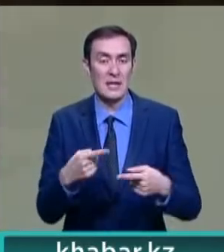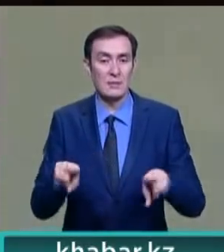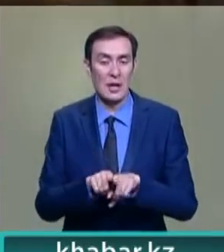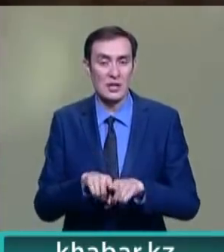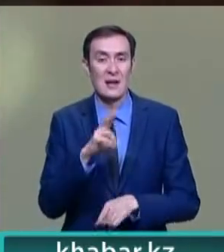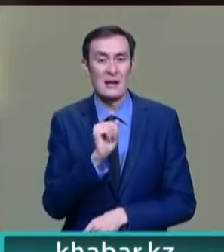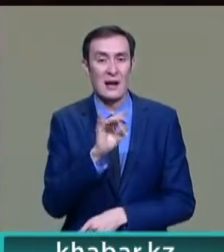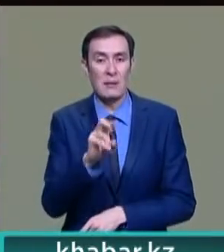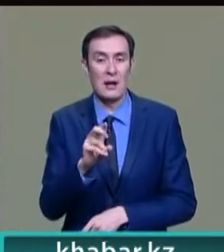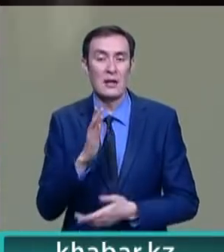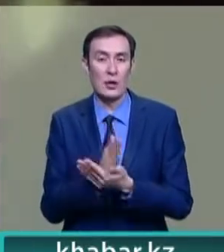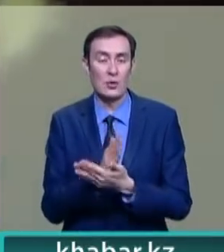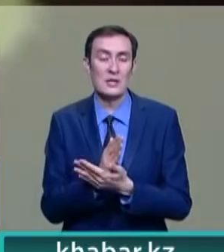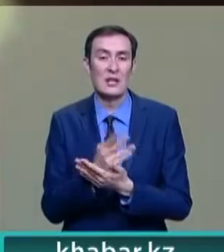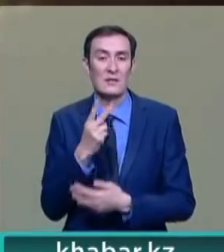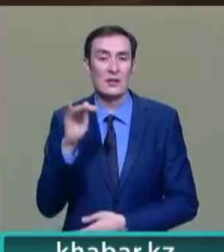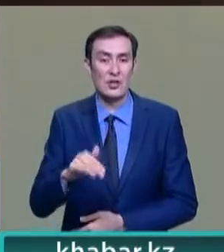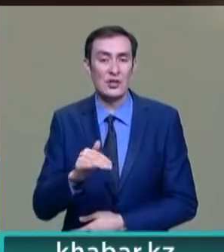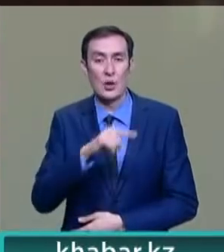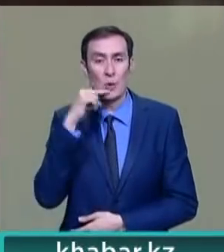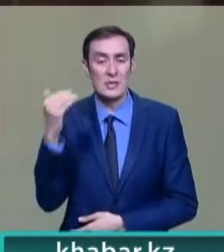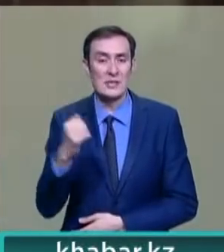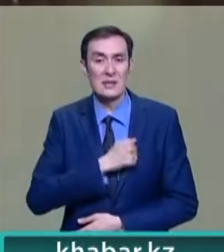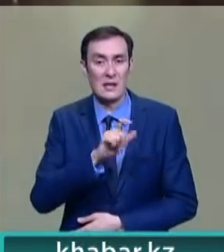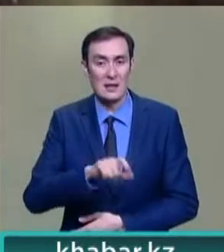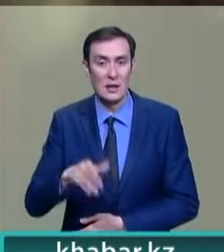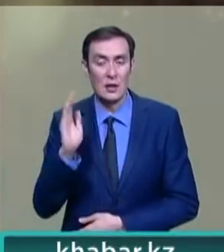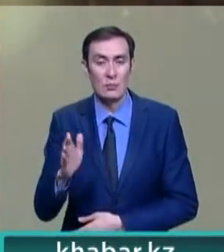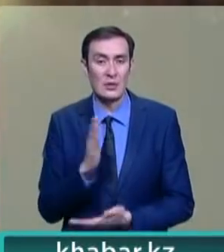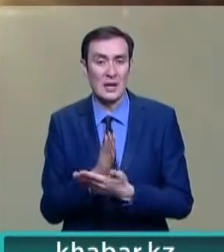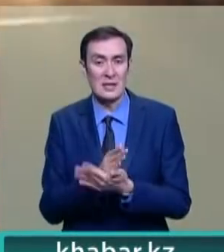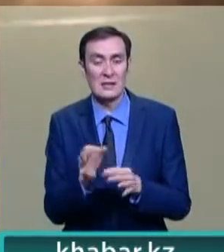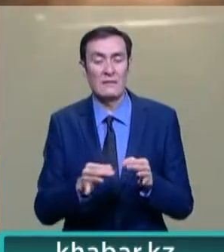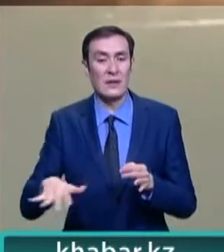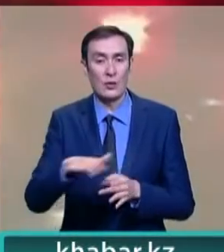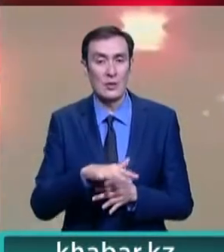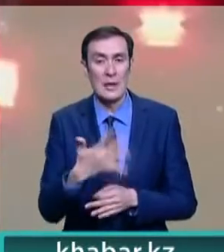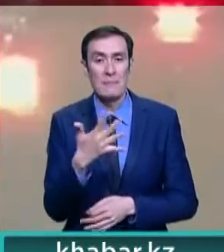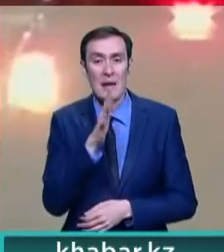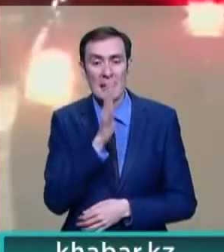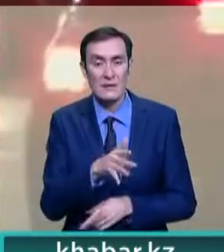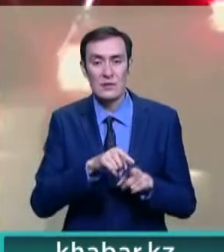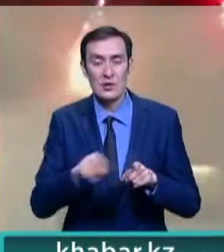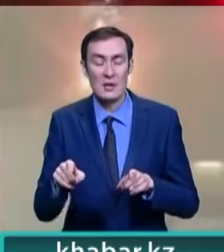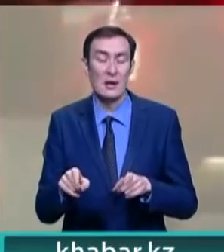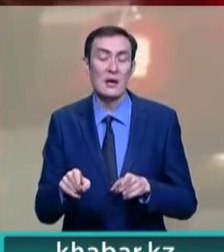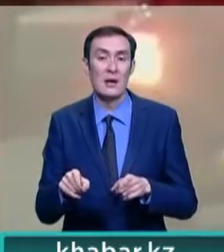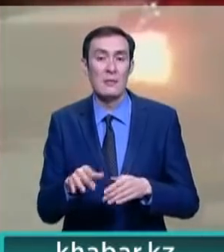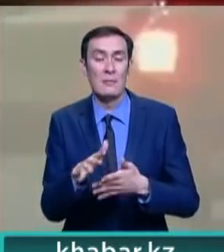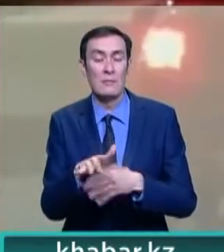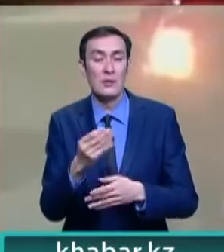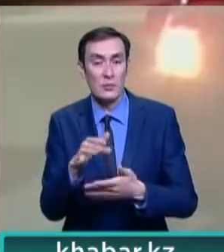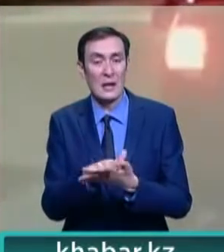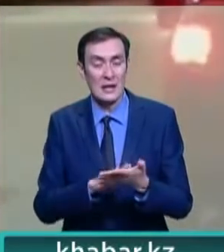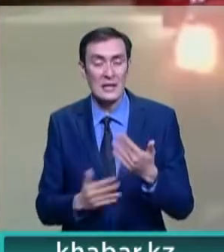Нагорном Карабахе разместят почти 2000 российских миротворцев. Они останутся в регионе на 5 лет с автоматическим продлением, если против